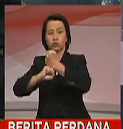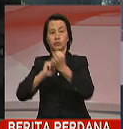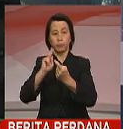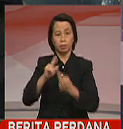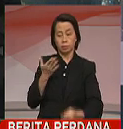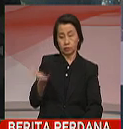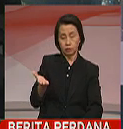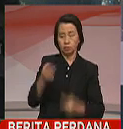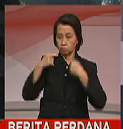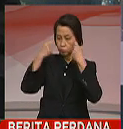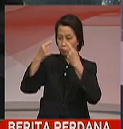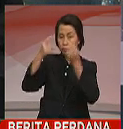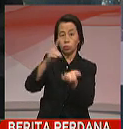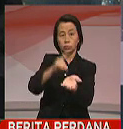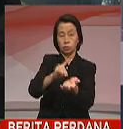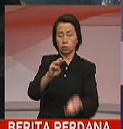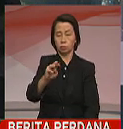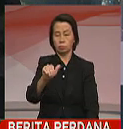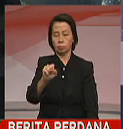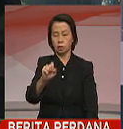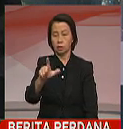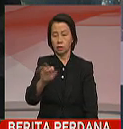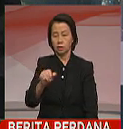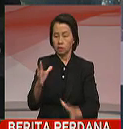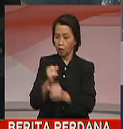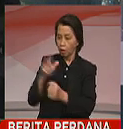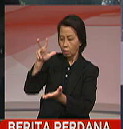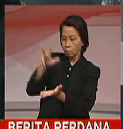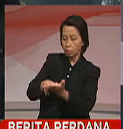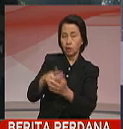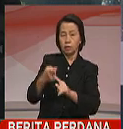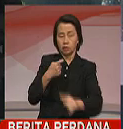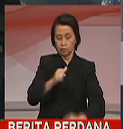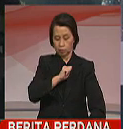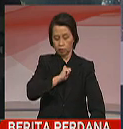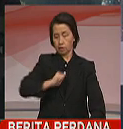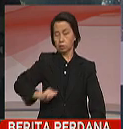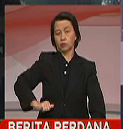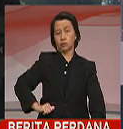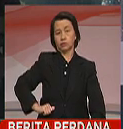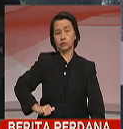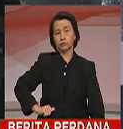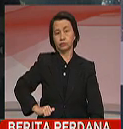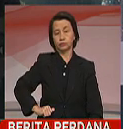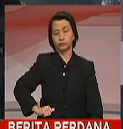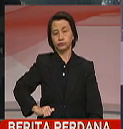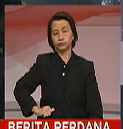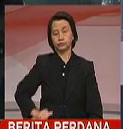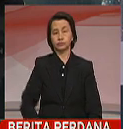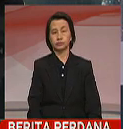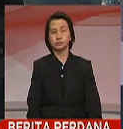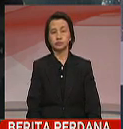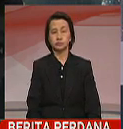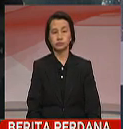kepada beliau. Pencapaian Dr. Masliza turut mendapat pengiktirafan daripada Yang di-Pertuan Agong, Al-Sultan Abdullah Riayatuddin